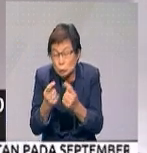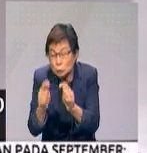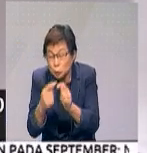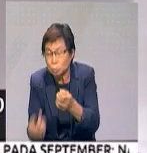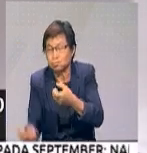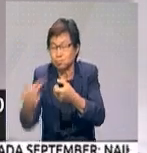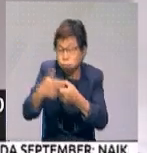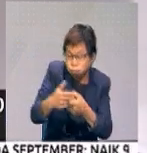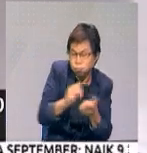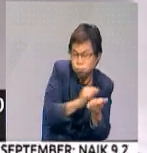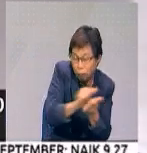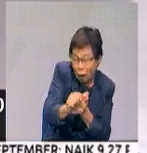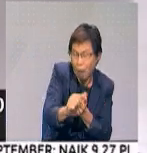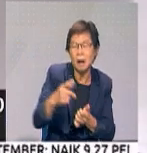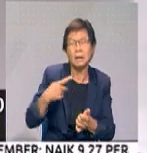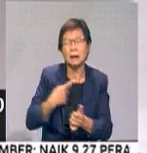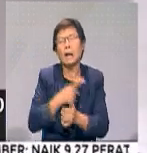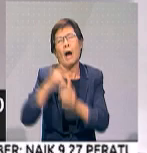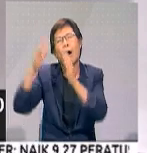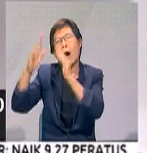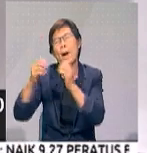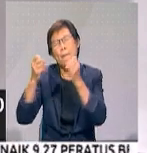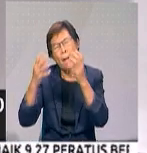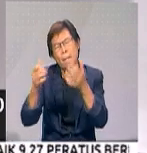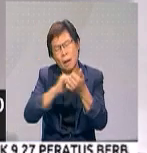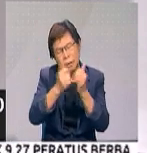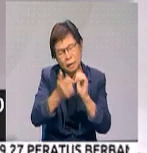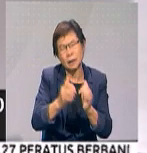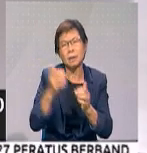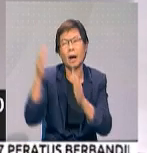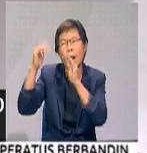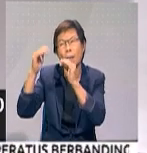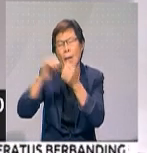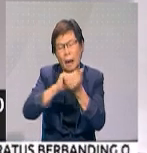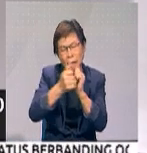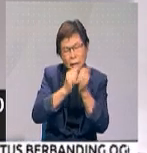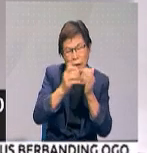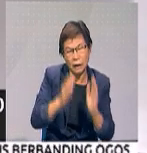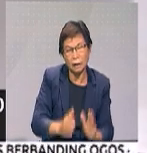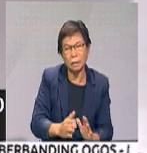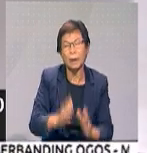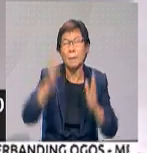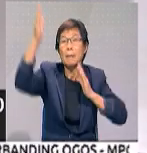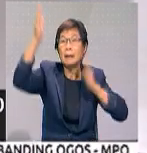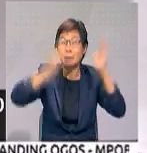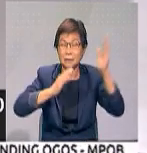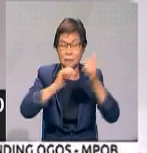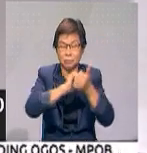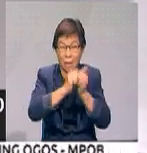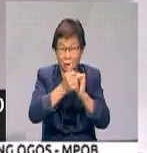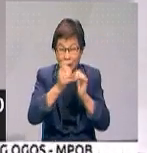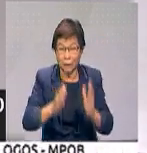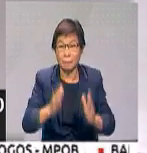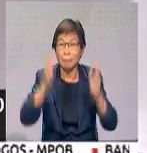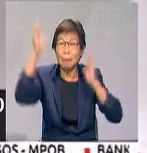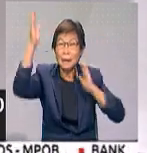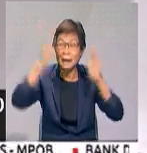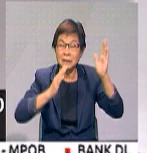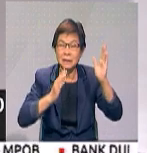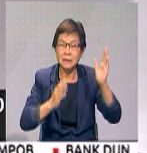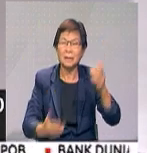kita memang berharap akan ada lebih ramai lagi atlet yang akan, atlet Malaysia yang akan layak ke Olimpik